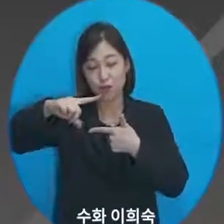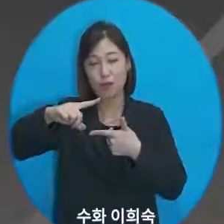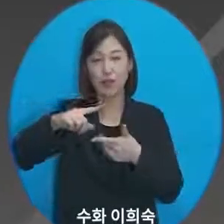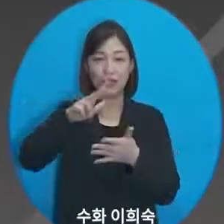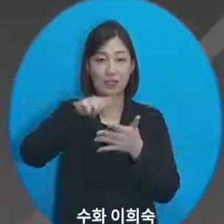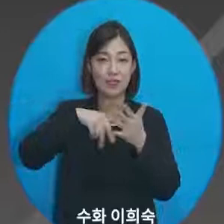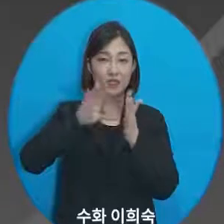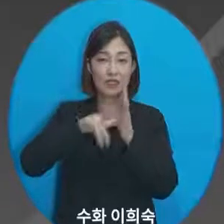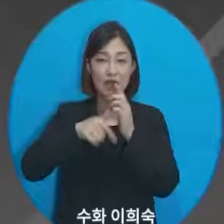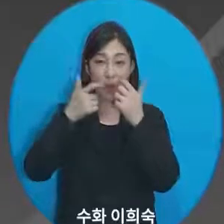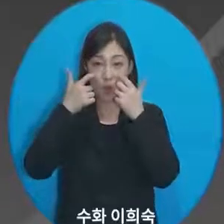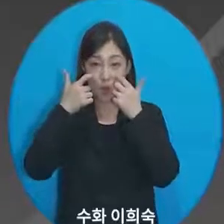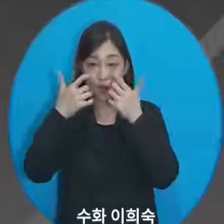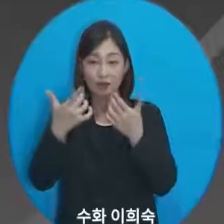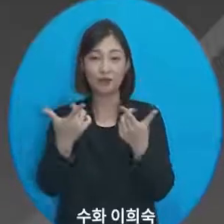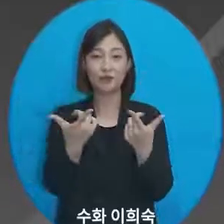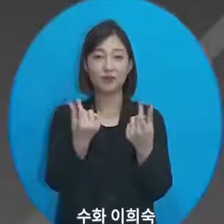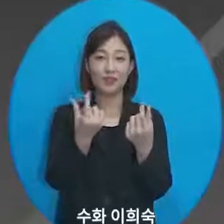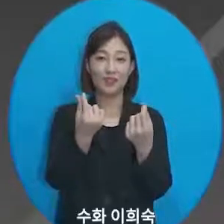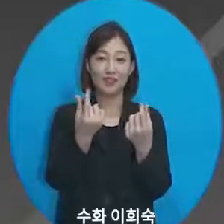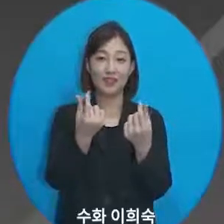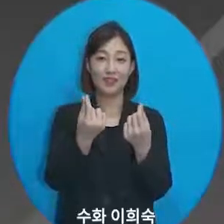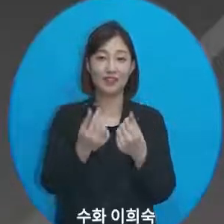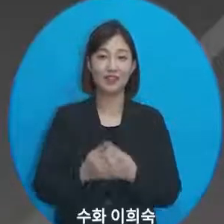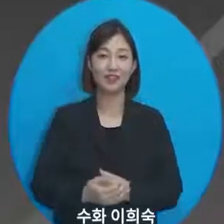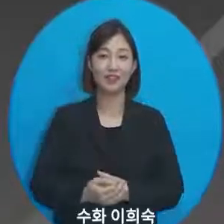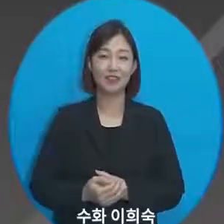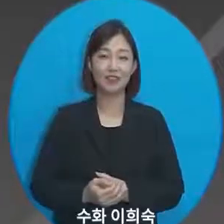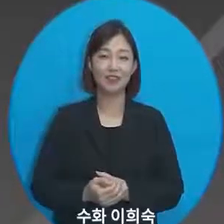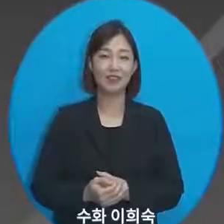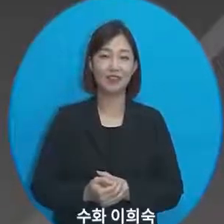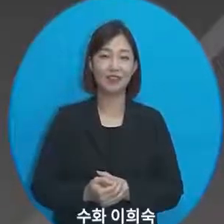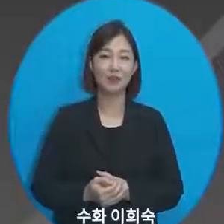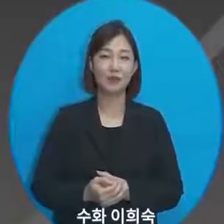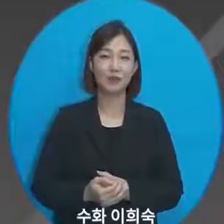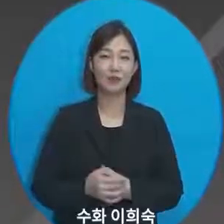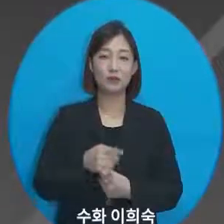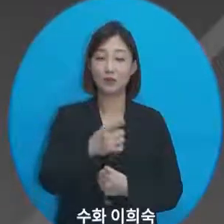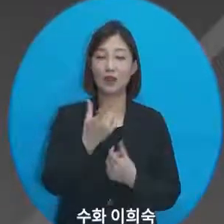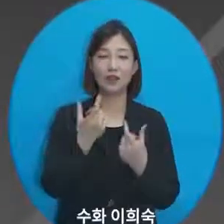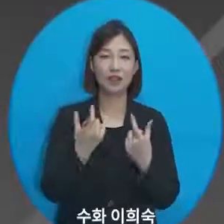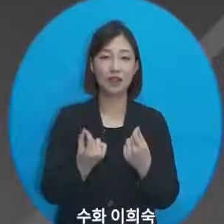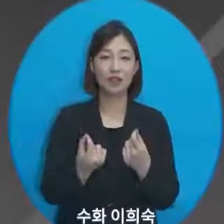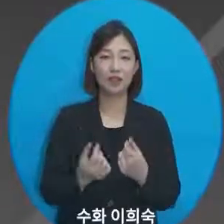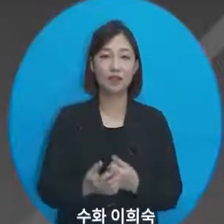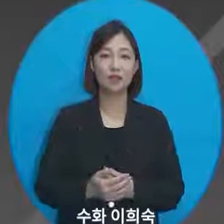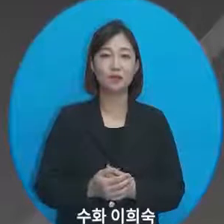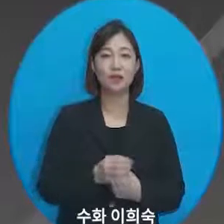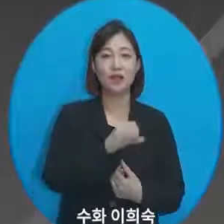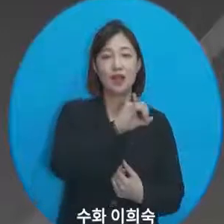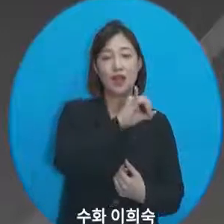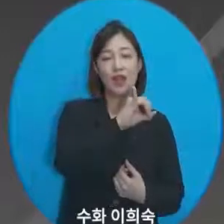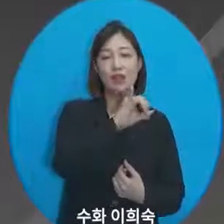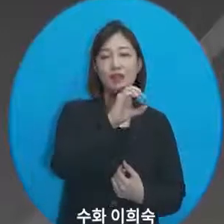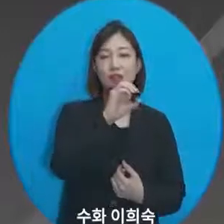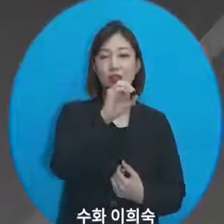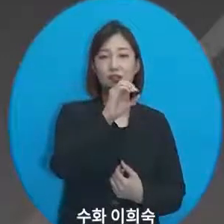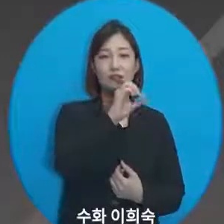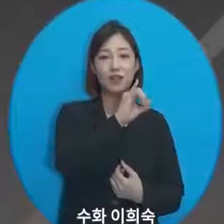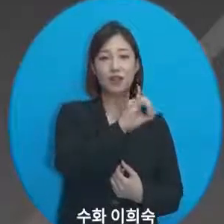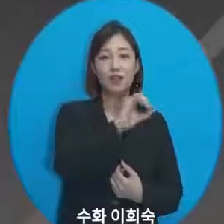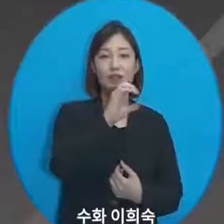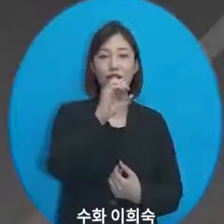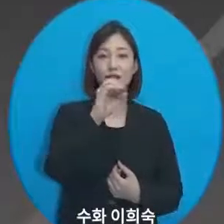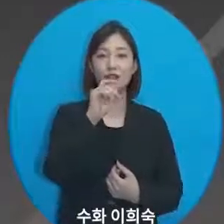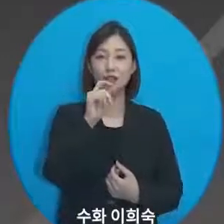저와 같이 윤곽이 뚜렷해져서 읽을 수 있다는 것이죠. 바로 이제 이러한 것들이 ICT와 접목해서